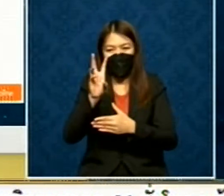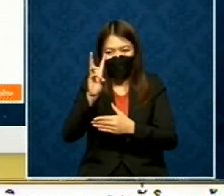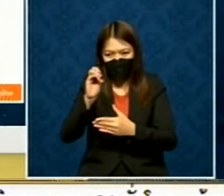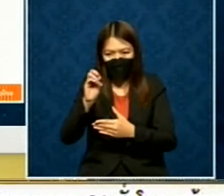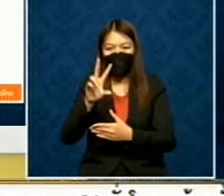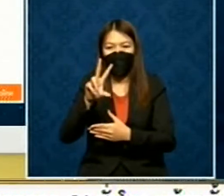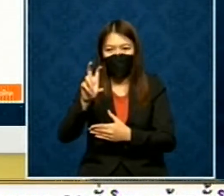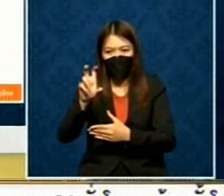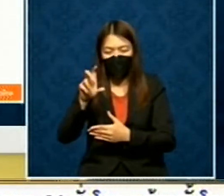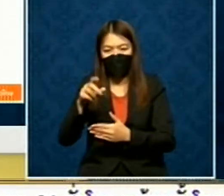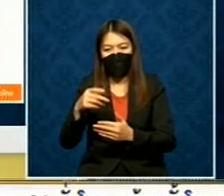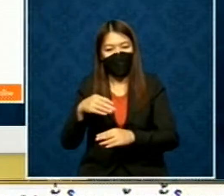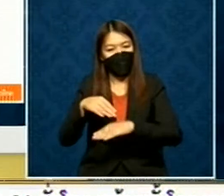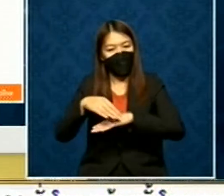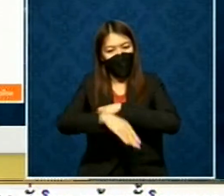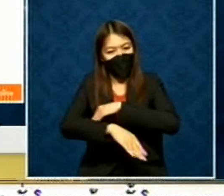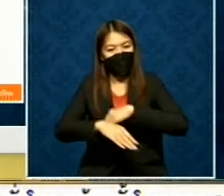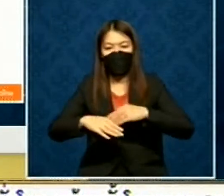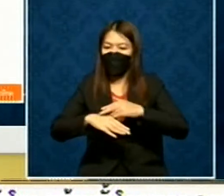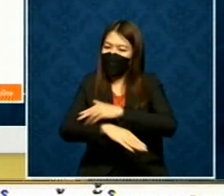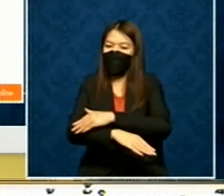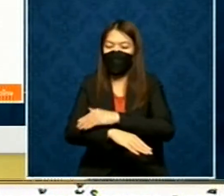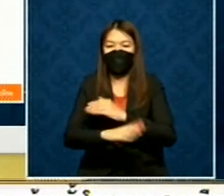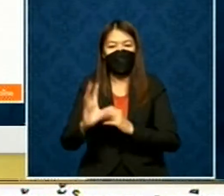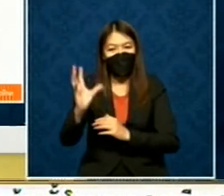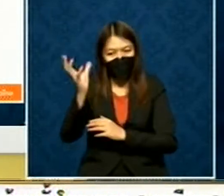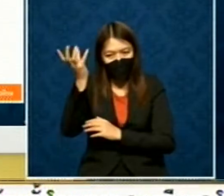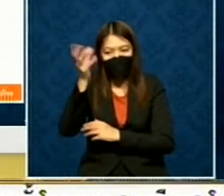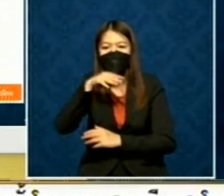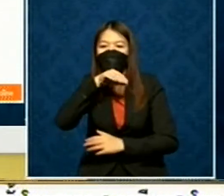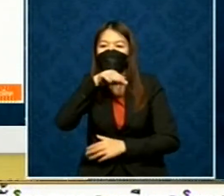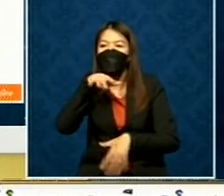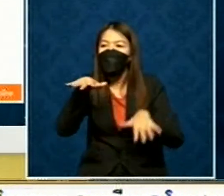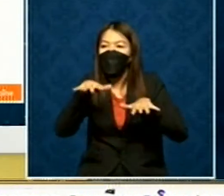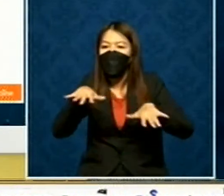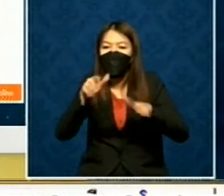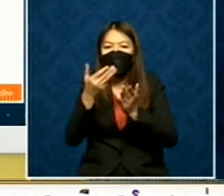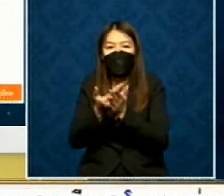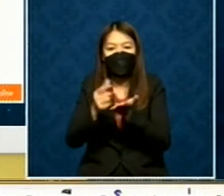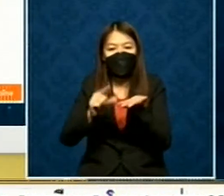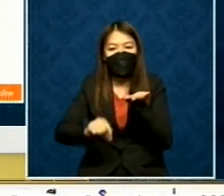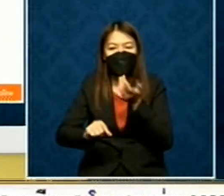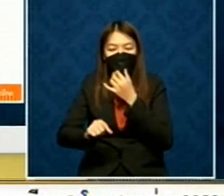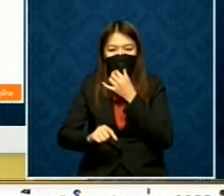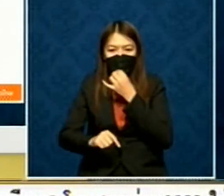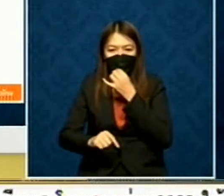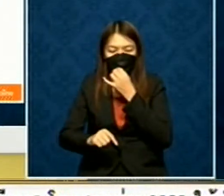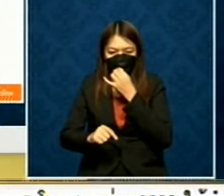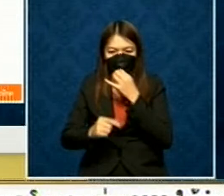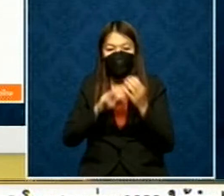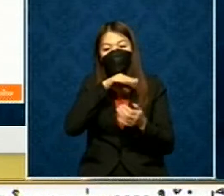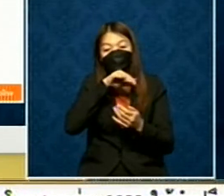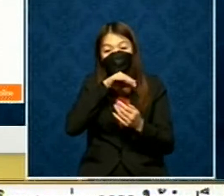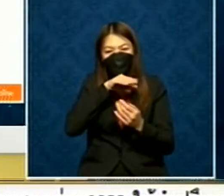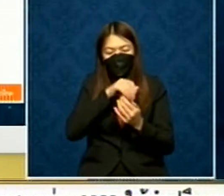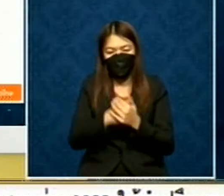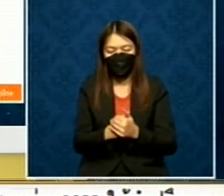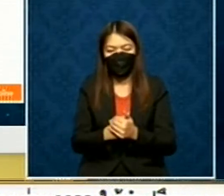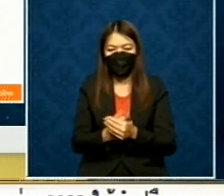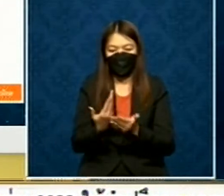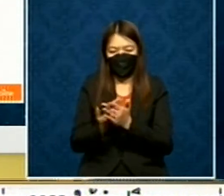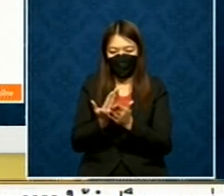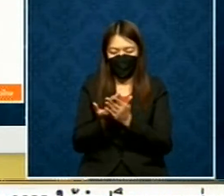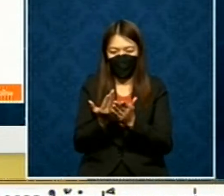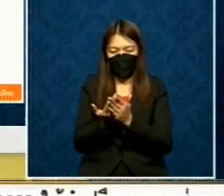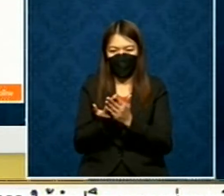สวนทางกับดัชนีราคาเน้อสุกรของโลกถ้เราสังเกตดูดีๆนะครับ ราคาเนือหมูหยุดปรับตัว